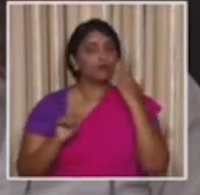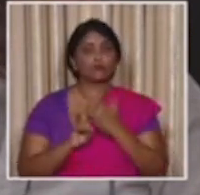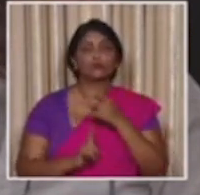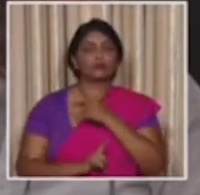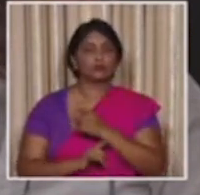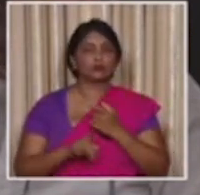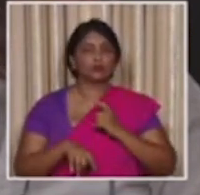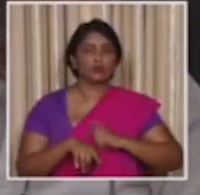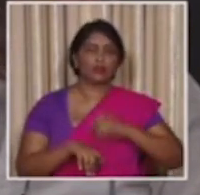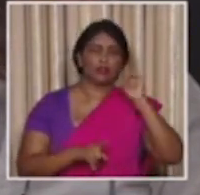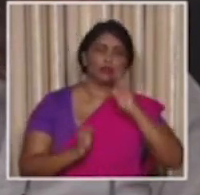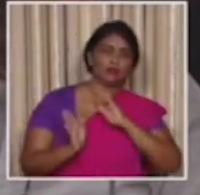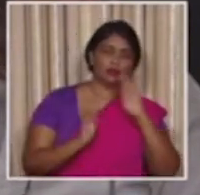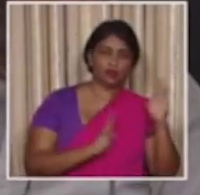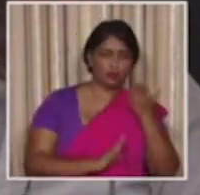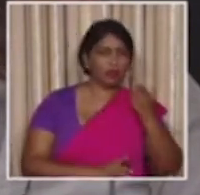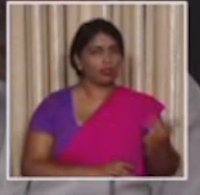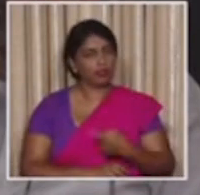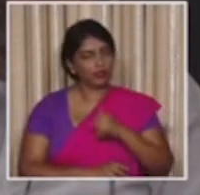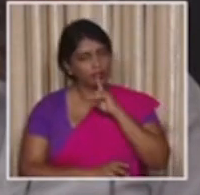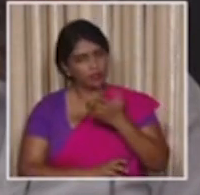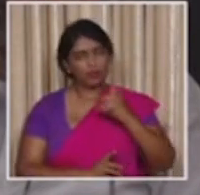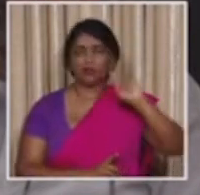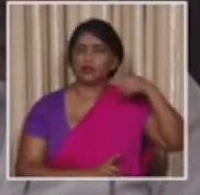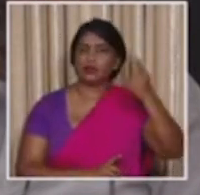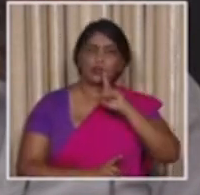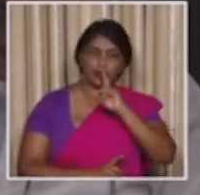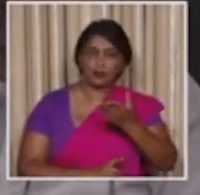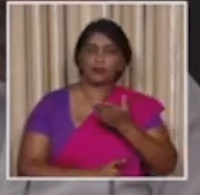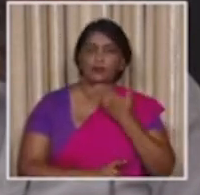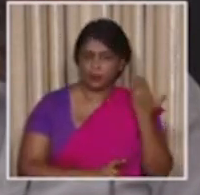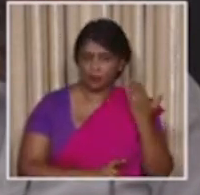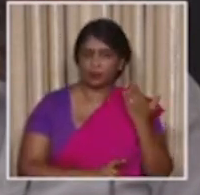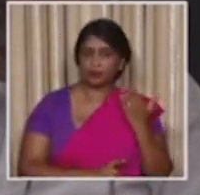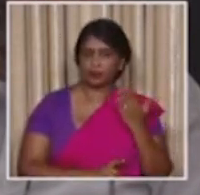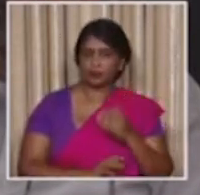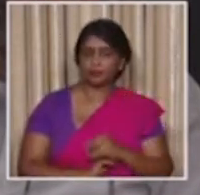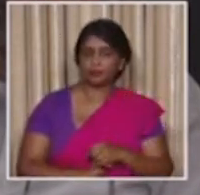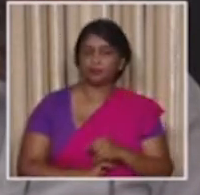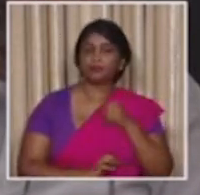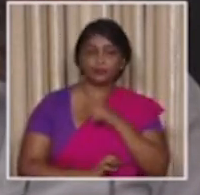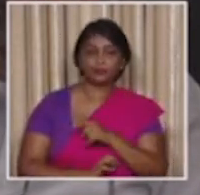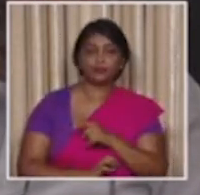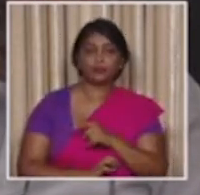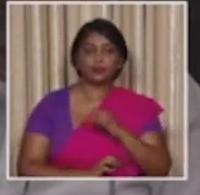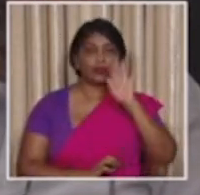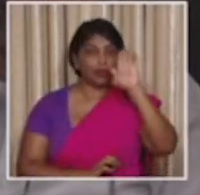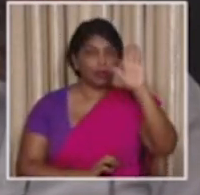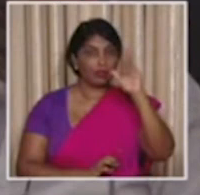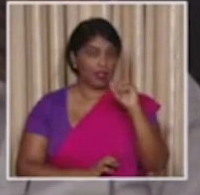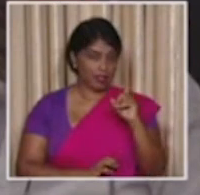ඔබතුමාට කල්ගත කරන්නත් පුළුවන්, එදාම කියන්නත් පුළුවන්, ඊට පහුවෙන්ද කියන්නත් පුළුවන්. ස්ථාවරණයේ උගැත්තේ ඔබතුමා කළේ 4